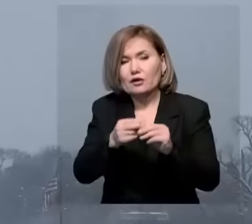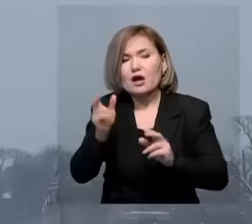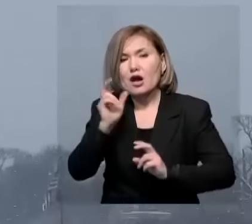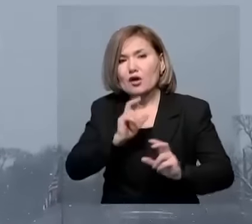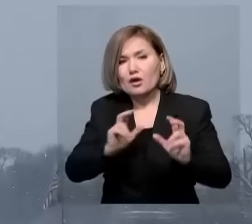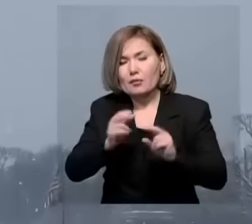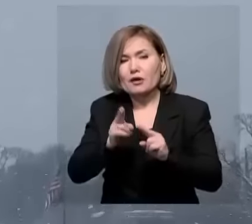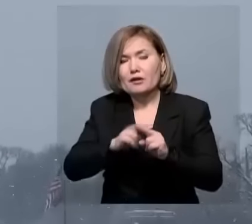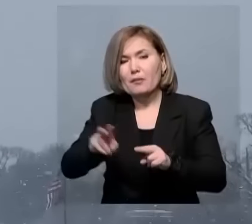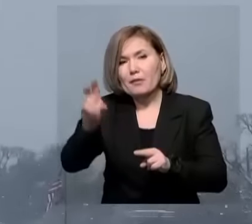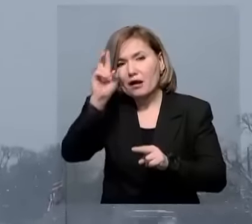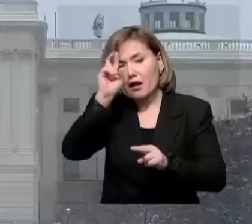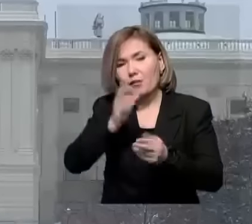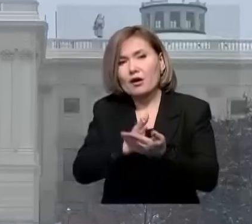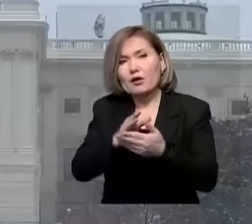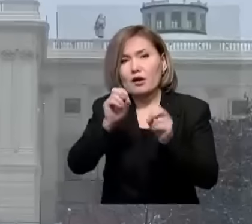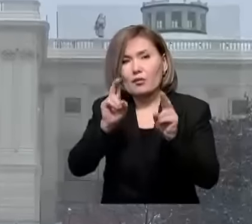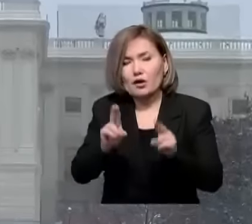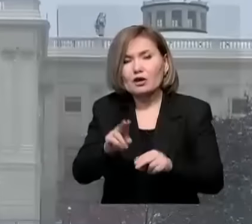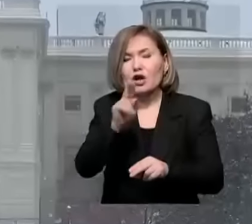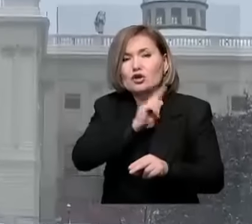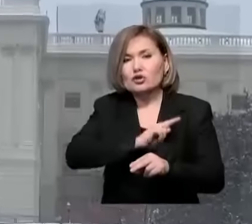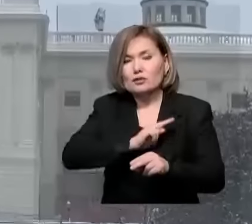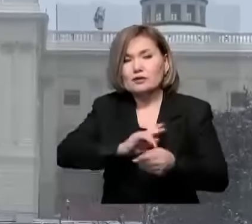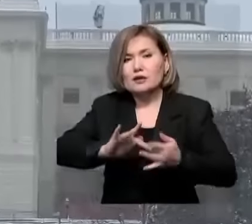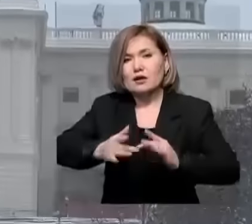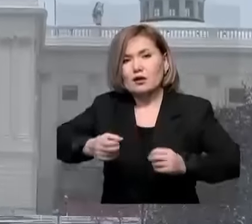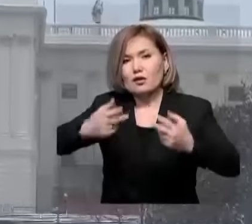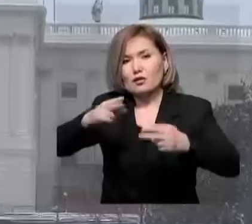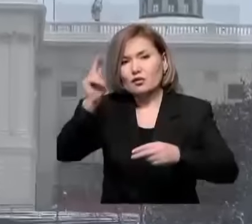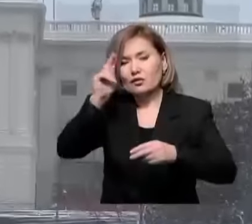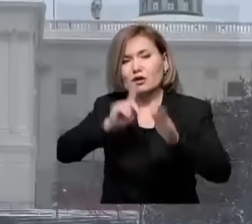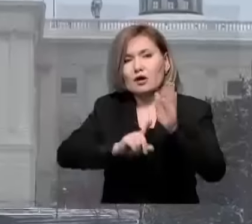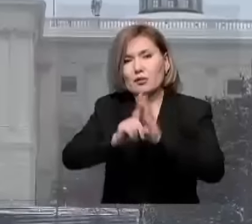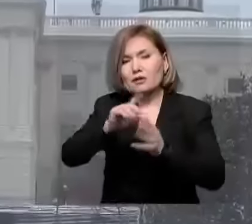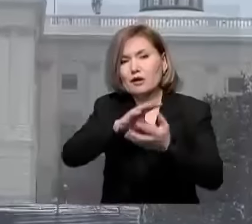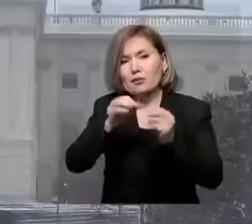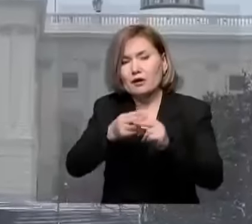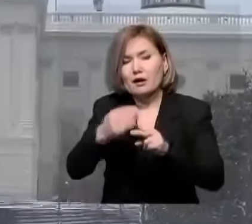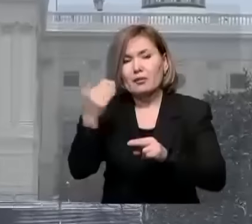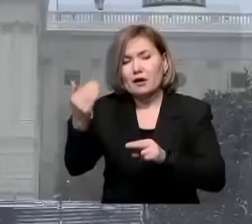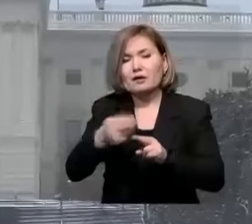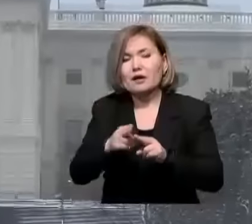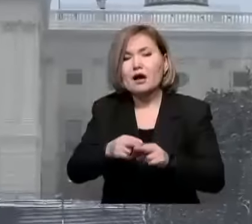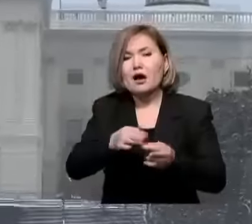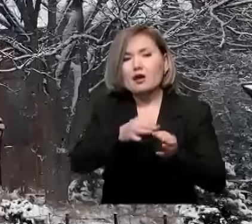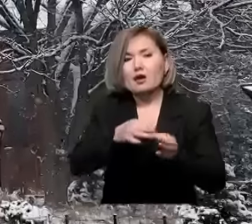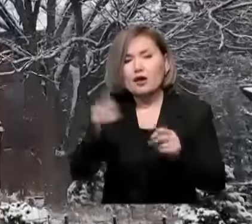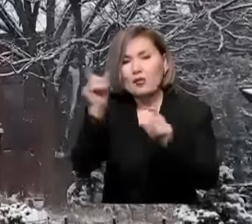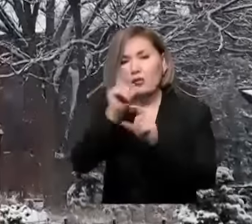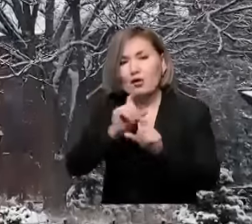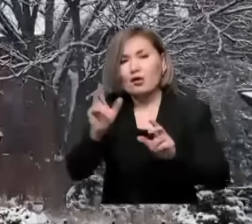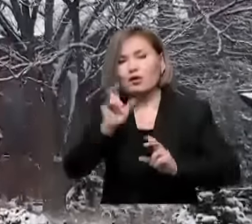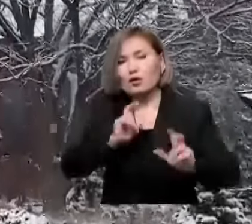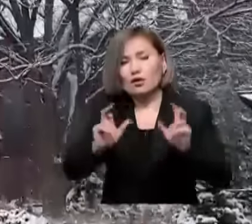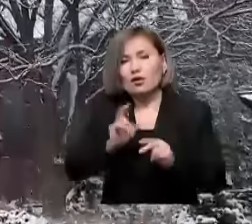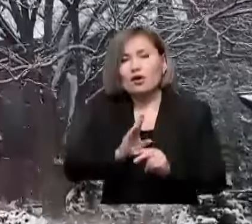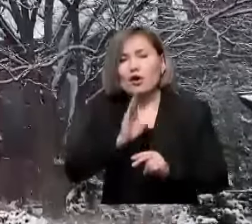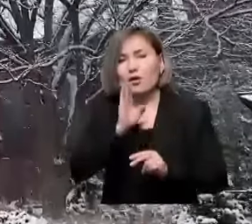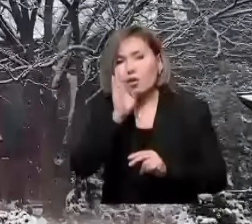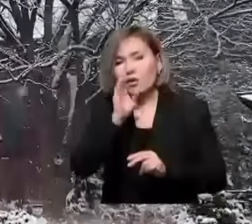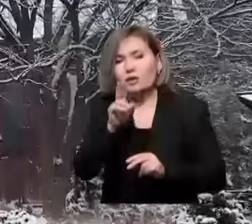орындары және мемлекеттік қызметкерлердің көбі онлайн режимге көшкен еді. Сәрсенбіден бастап, бірқатар оқу орындары таңертеңгі жұмыс